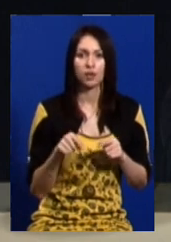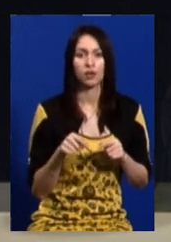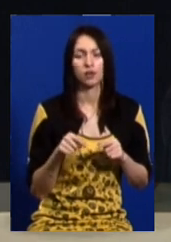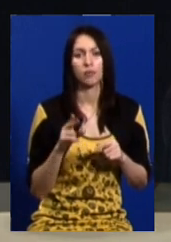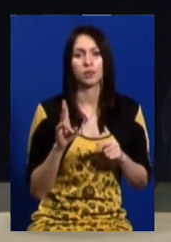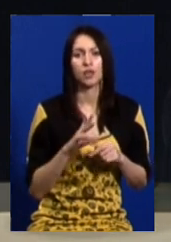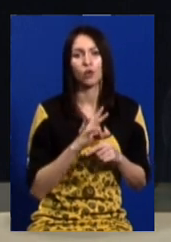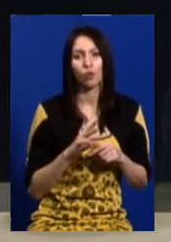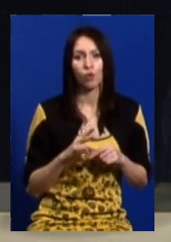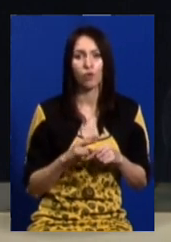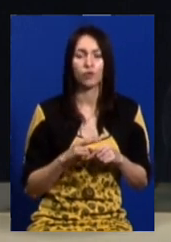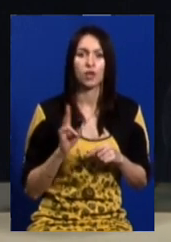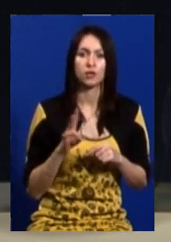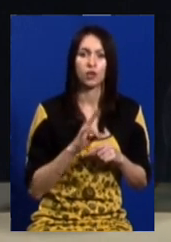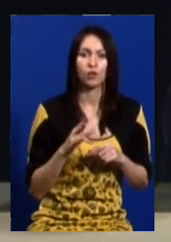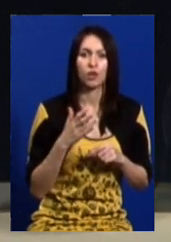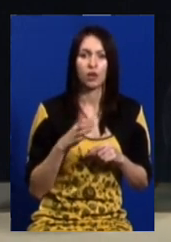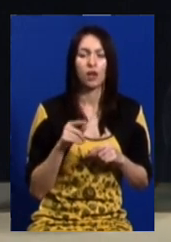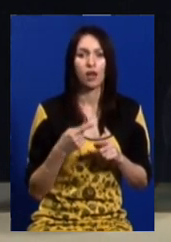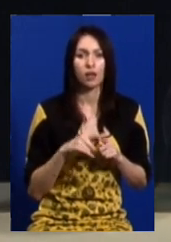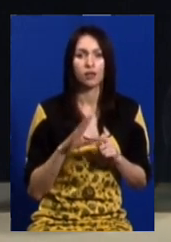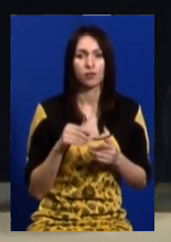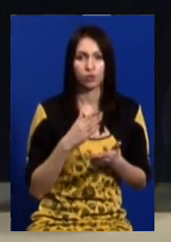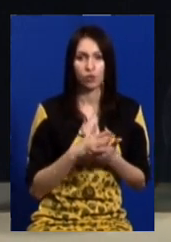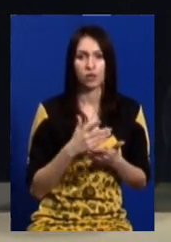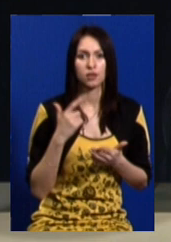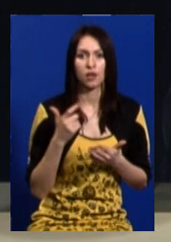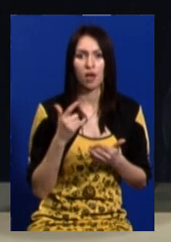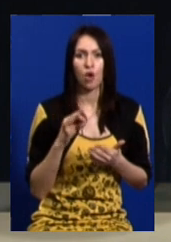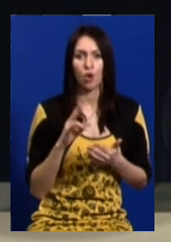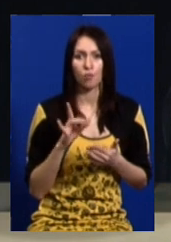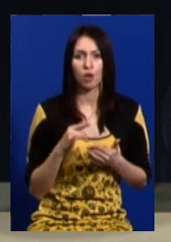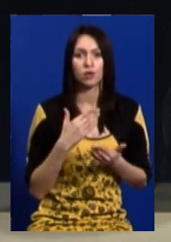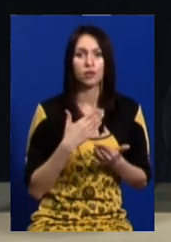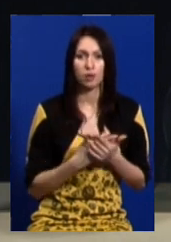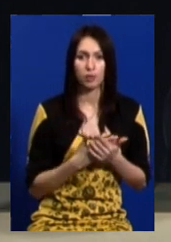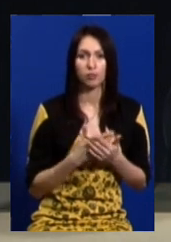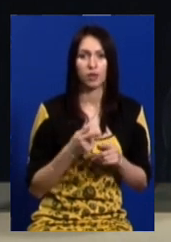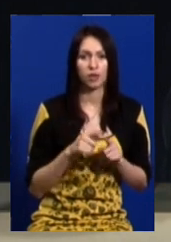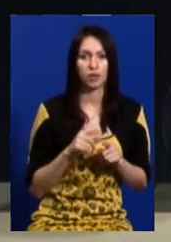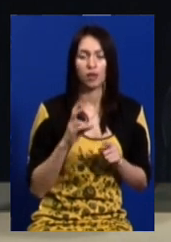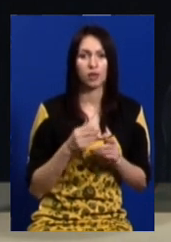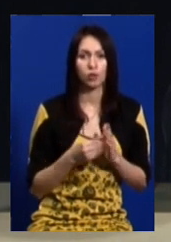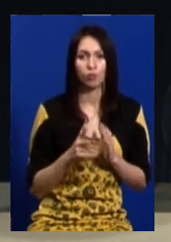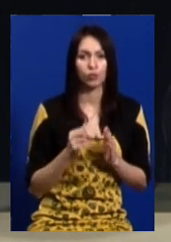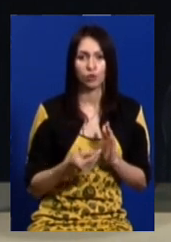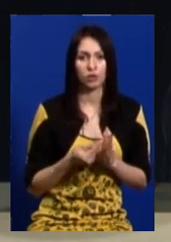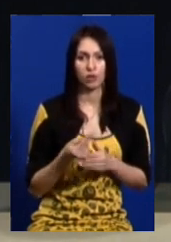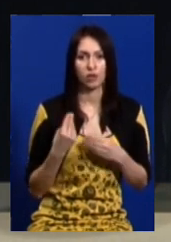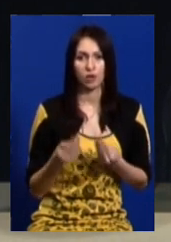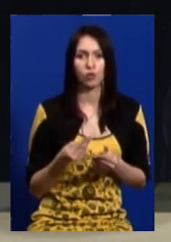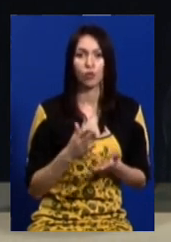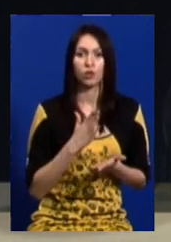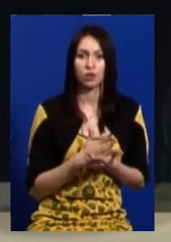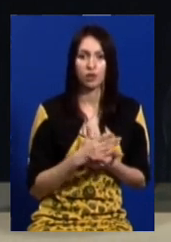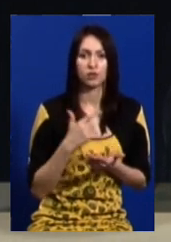там церковні речі. Це є власністю громади, тому що священник чи єпархія це не купує і не дає. Це є